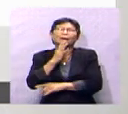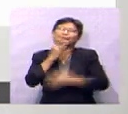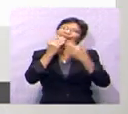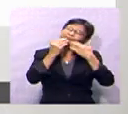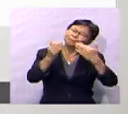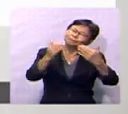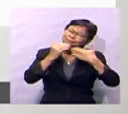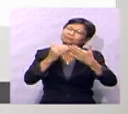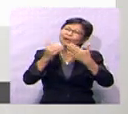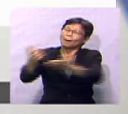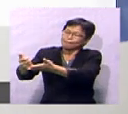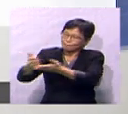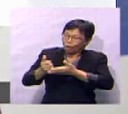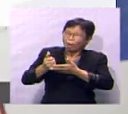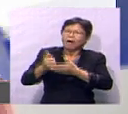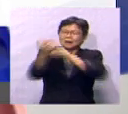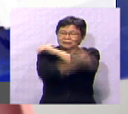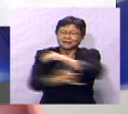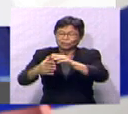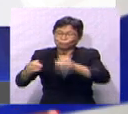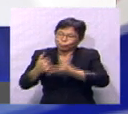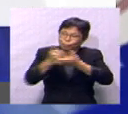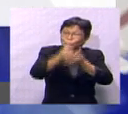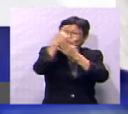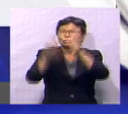penghargaan terhadap bantuan yang diberikan negara berkenaan